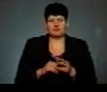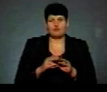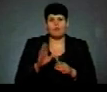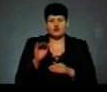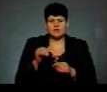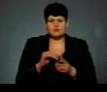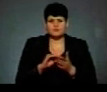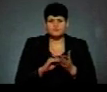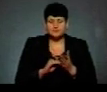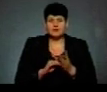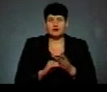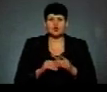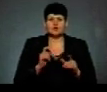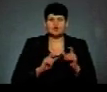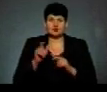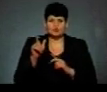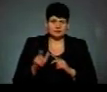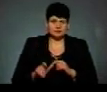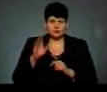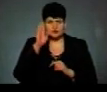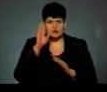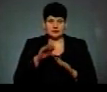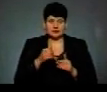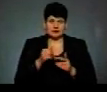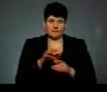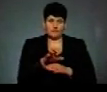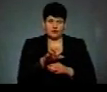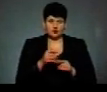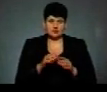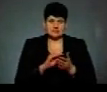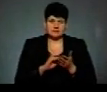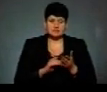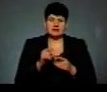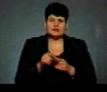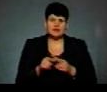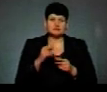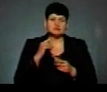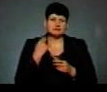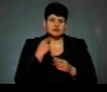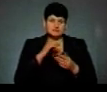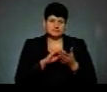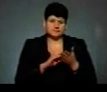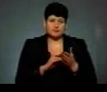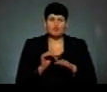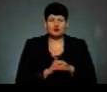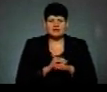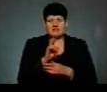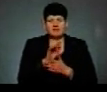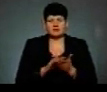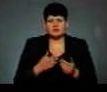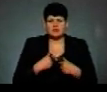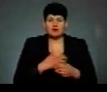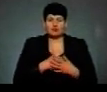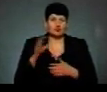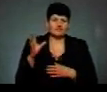Студент медуніверситету Еммануель Турксон надав нам фото цієї записки. За його словами, в перекладі з англійської в ній йдеться: «Будь ласка, вибачте мене, я